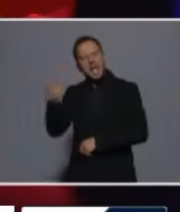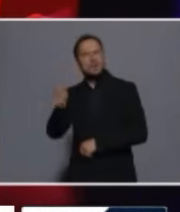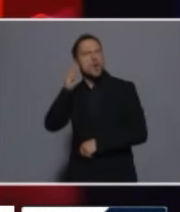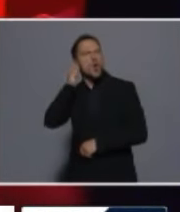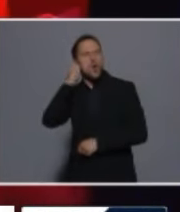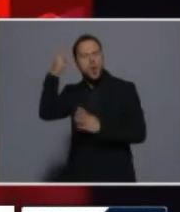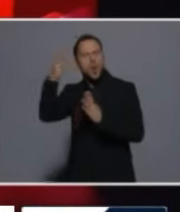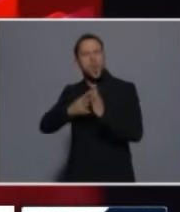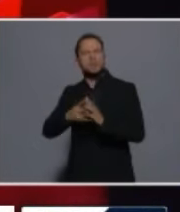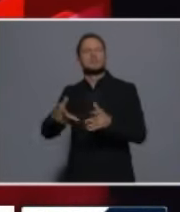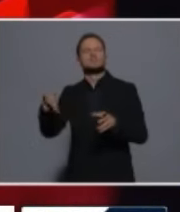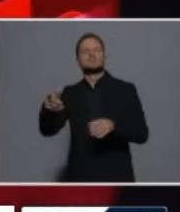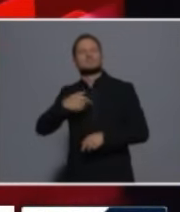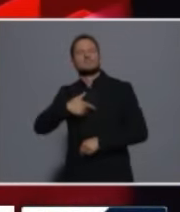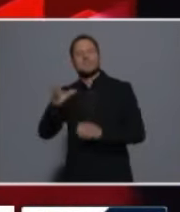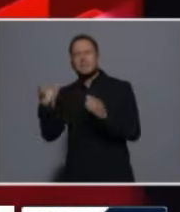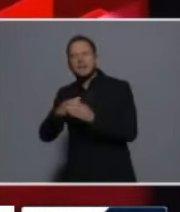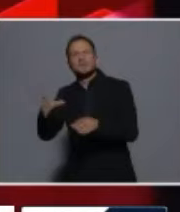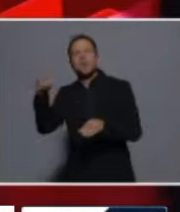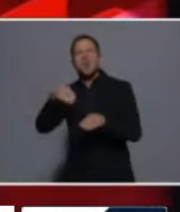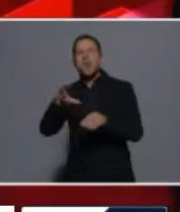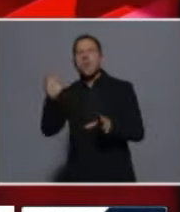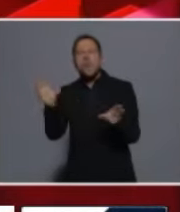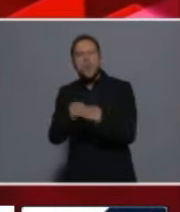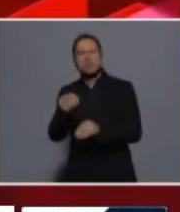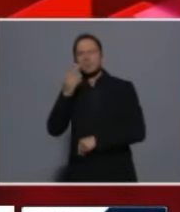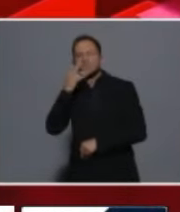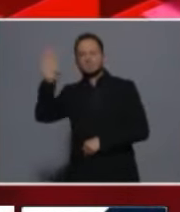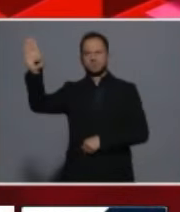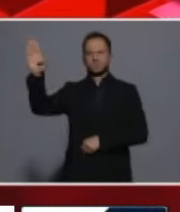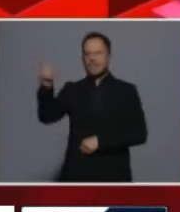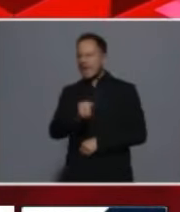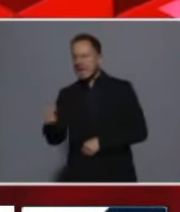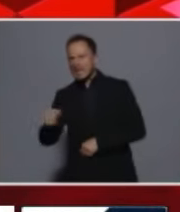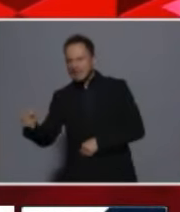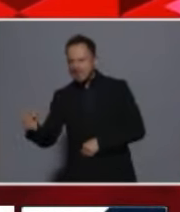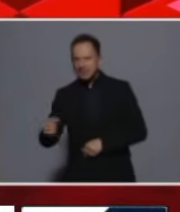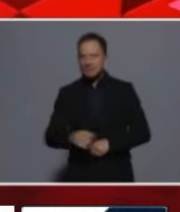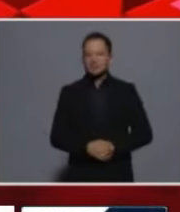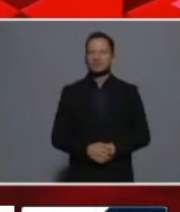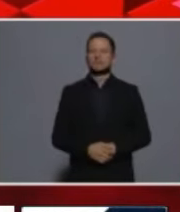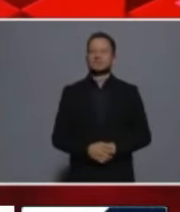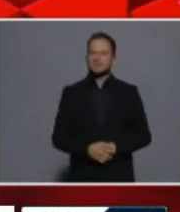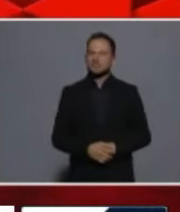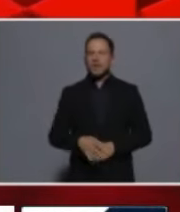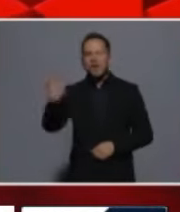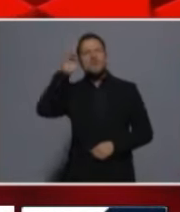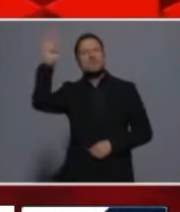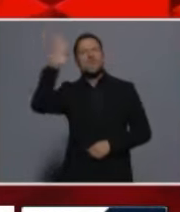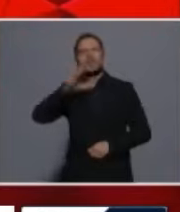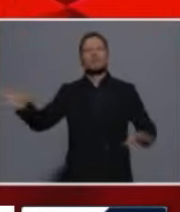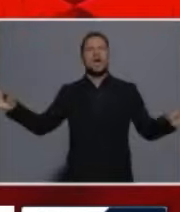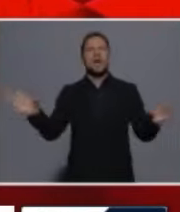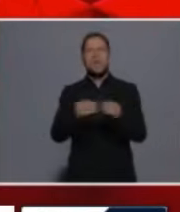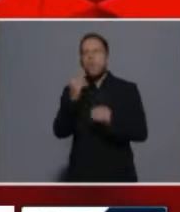χουντικά συνθήματα. Είναι χουντικά τα συνθήματα. Και είναι επίσης χρυσαυγήτικες οι προσεγγίσεις.